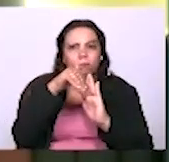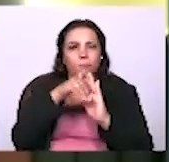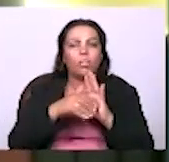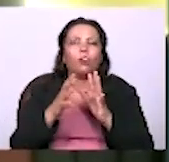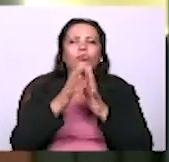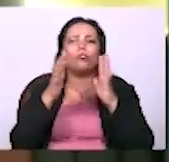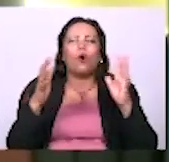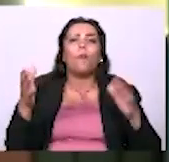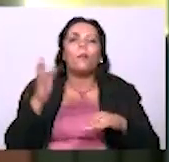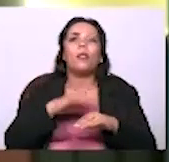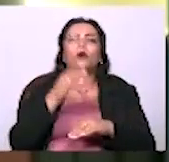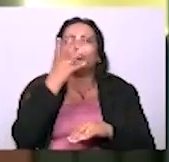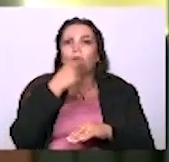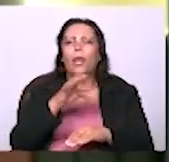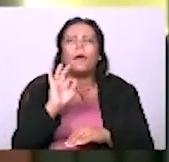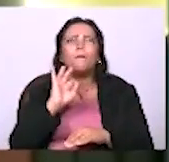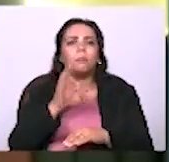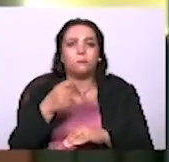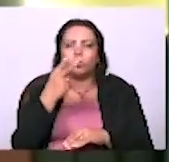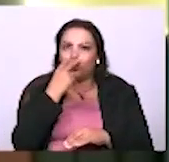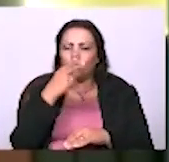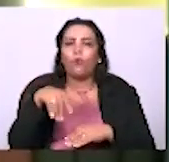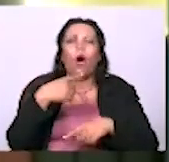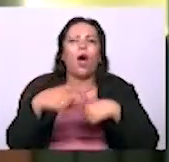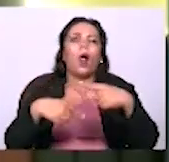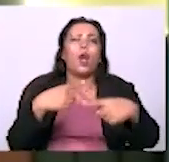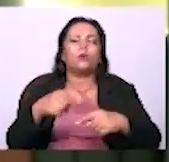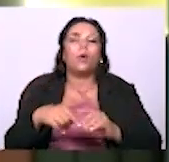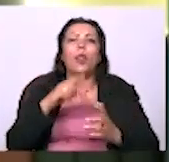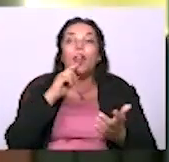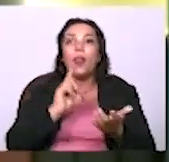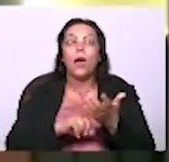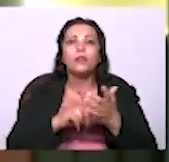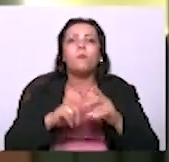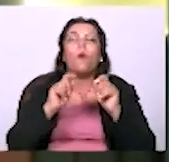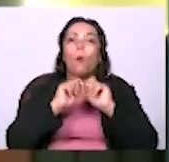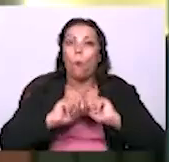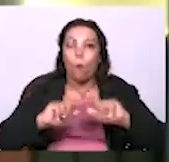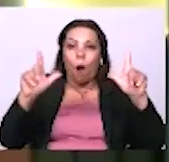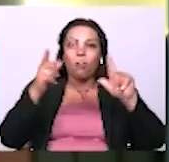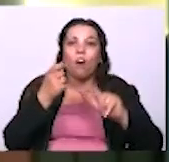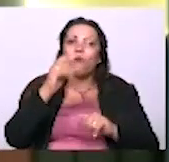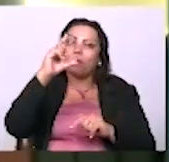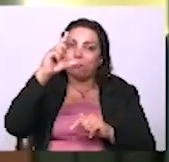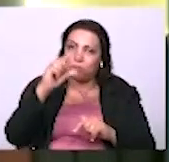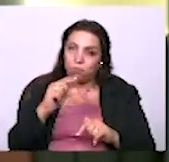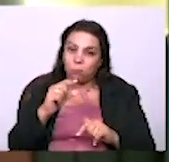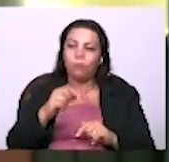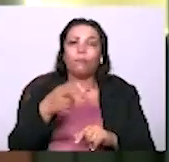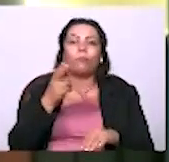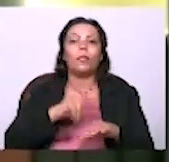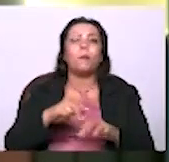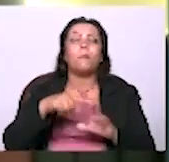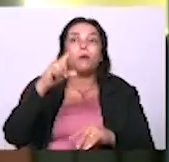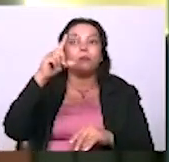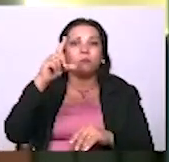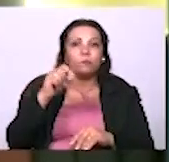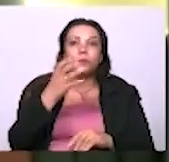نحو ملحوظ ومستدام يعني لازم يبقى واضح انه انخفض وينخفض